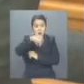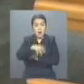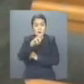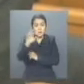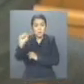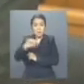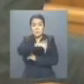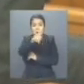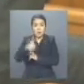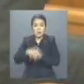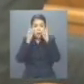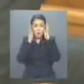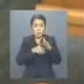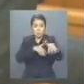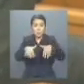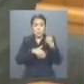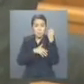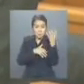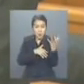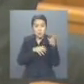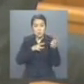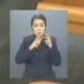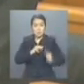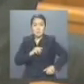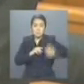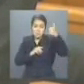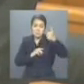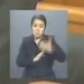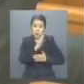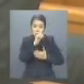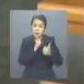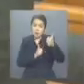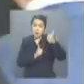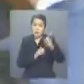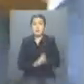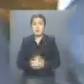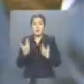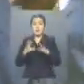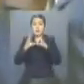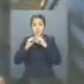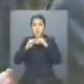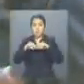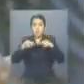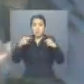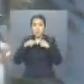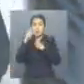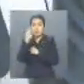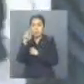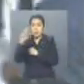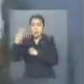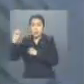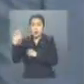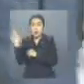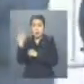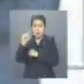ได้ค่ะสำหรับการประชุมคณะรัฐมนตรีที่รัฐสภาวันนี้นะคะมีวาระสำคัญในการพิจารณาต่ออายุมาตรการร